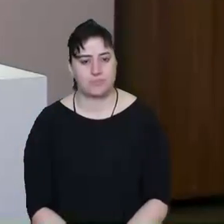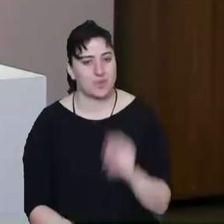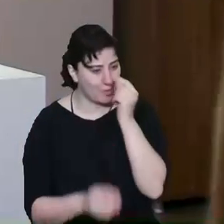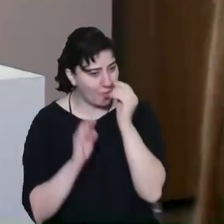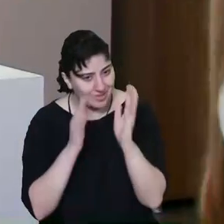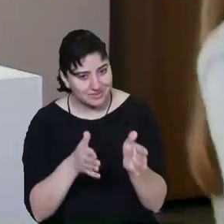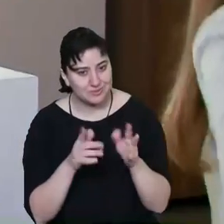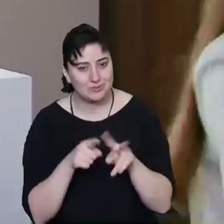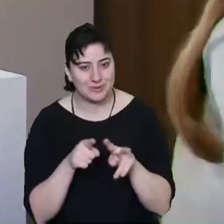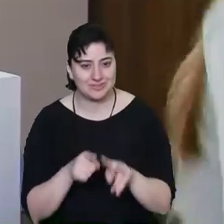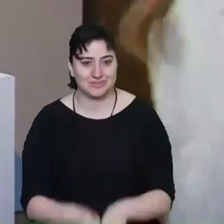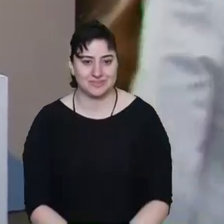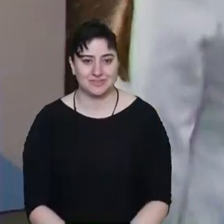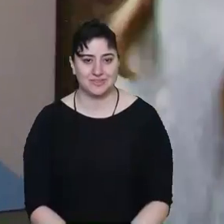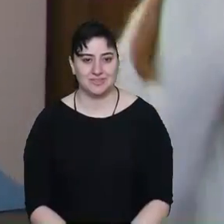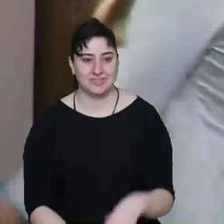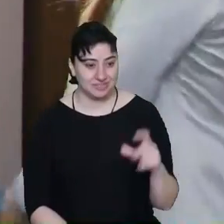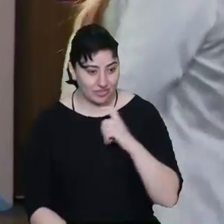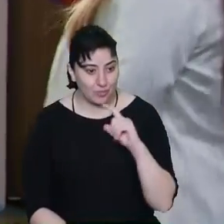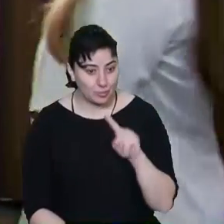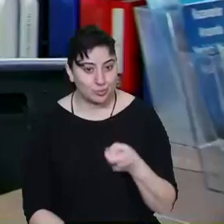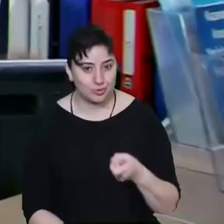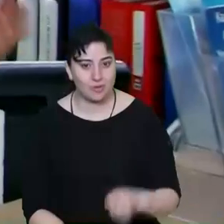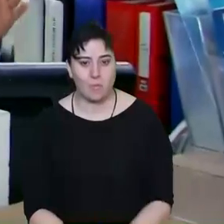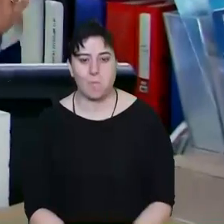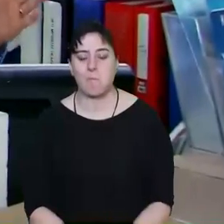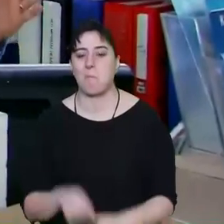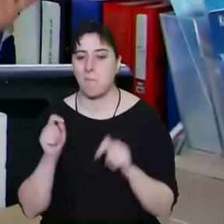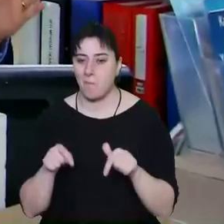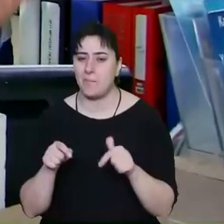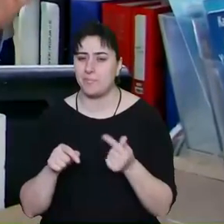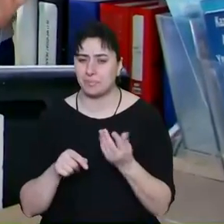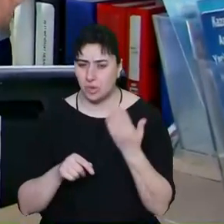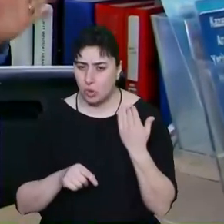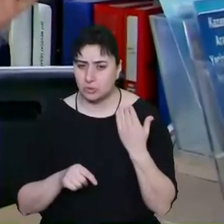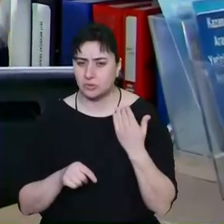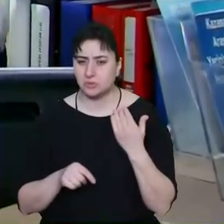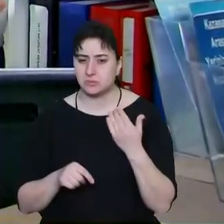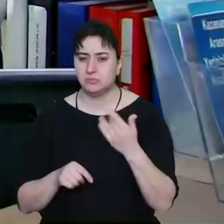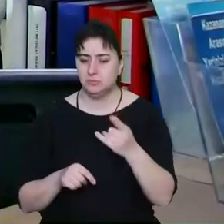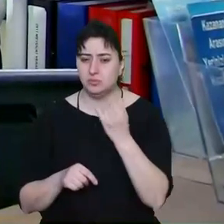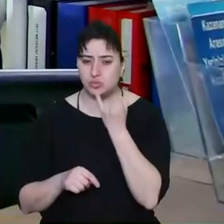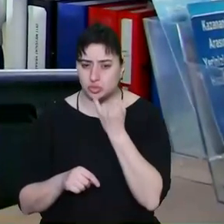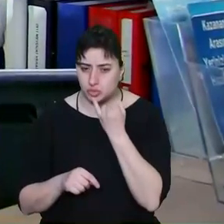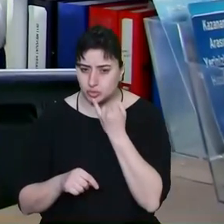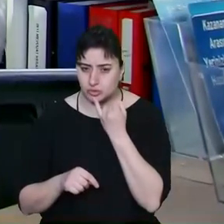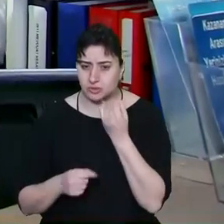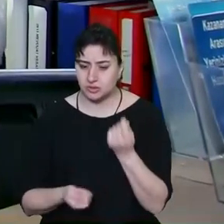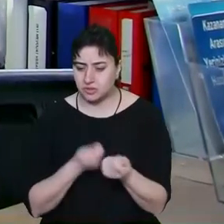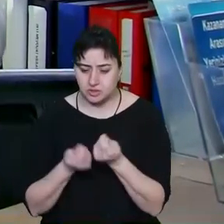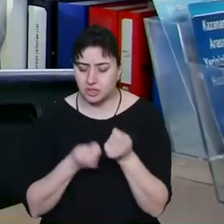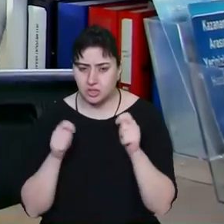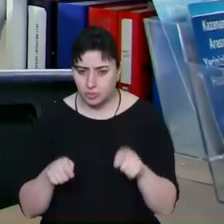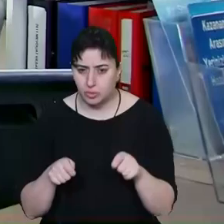Kolay gelsin Nurhan'cığım. Cevabı bulabildin mi? Şimdi demin müşteriyle işini